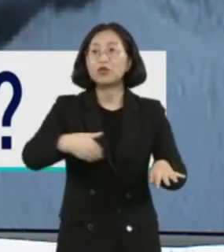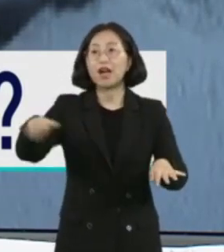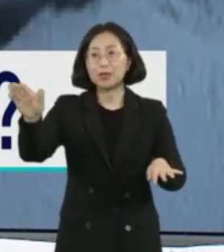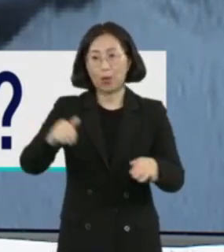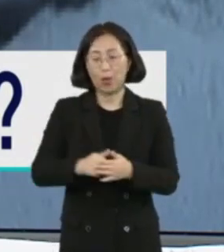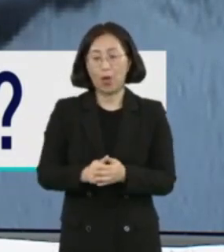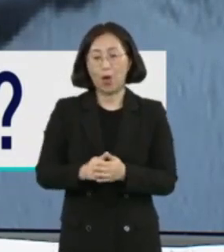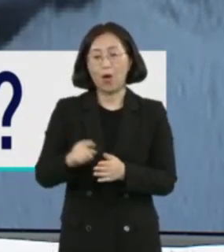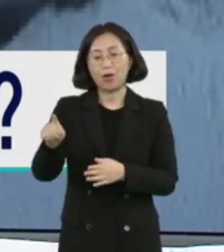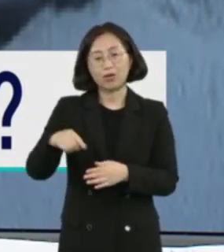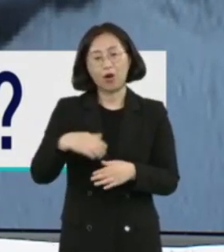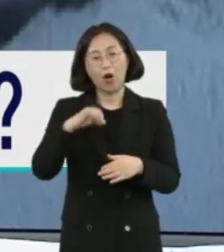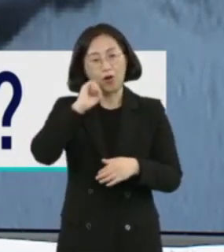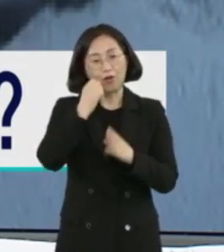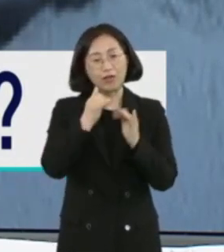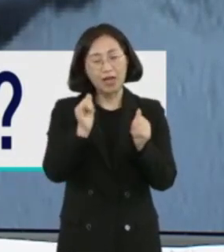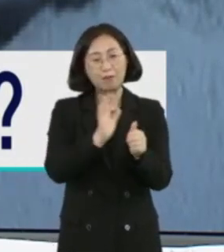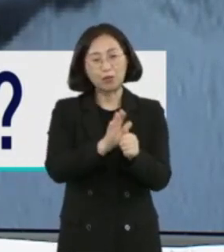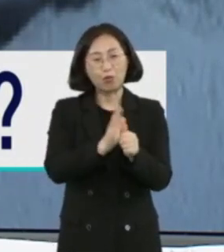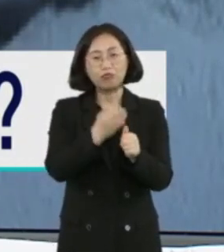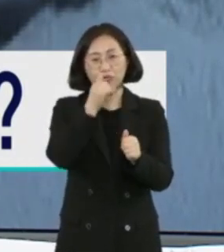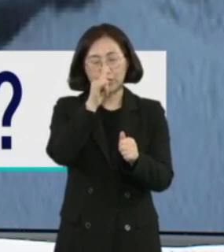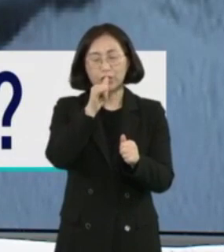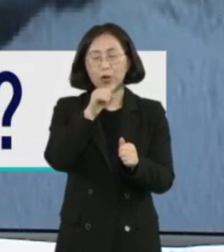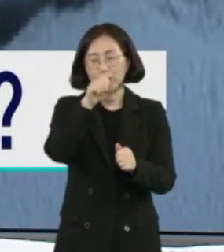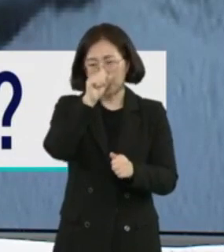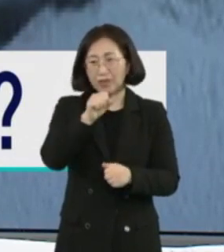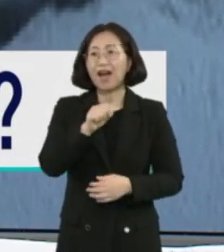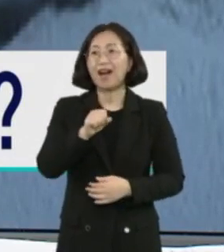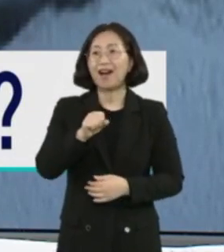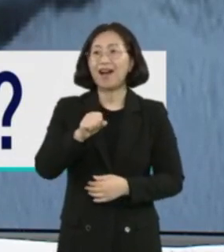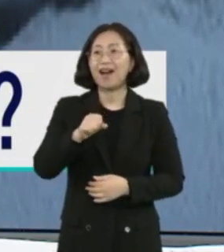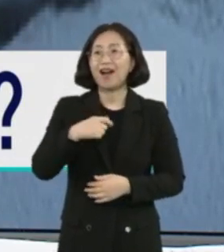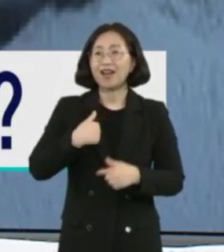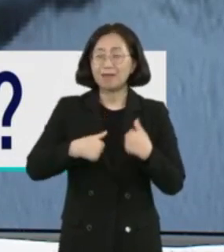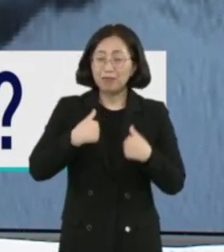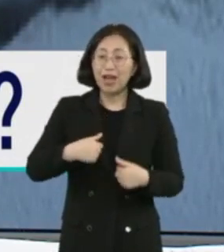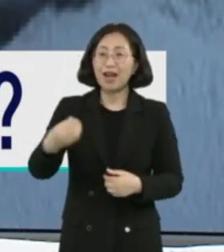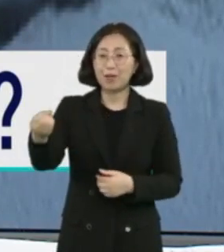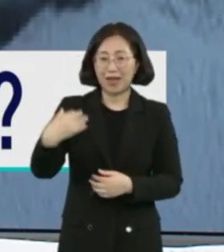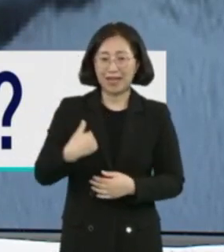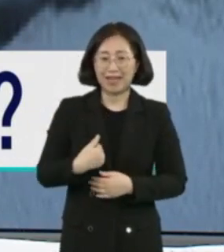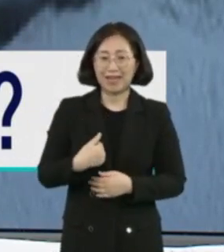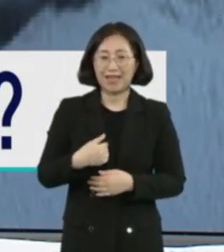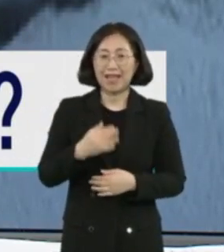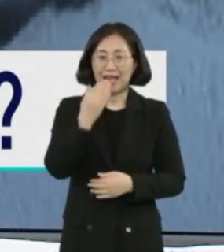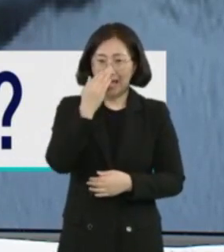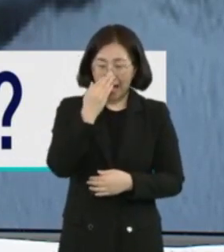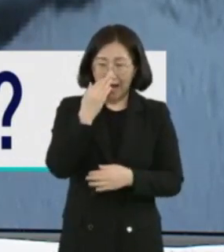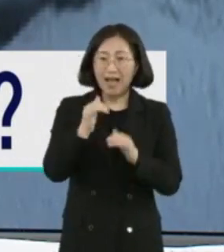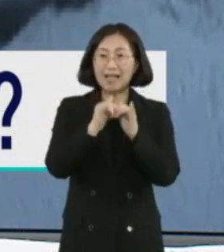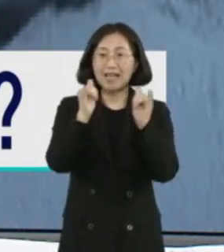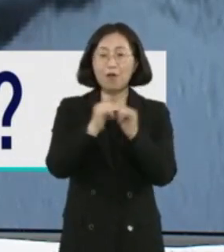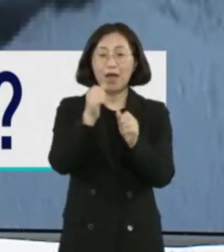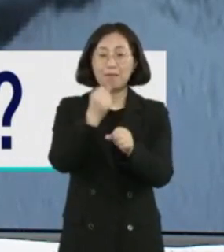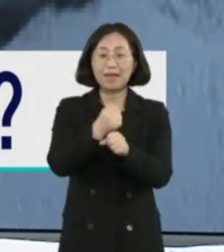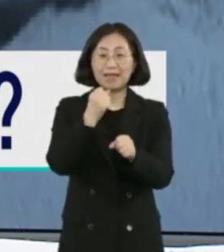말해 훈훈한 감동을 주고 있습니다. TJB의 착한 사회 만들기 첫 주인공을 조여영 기자가